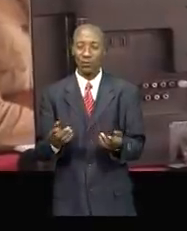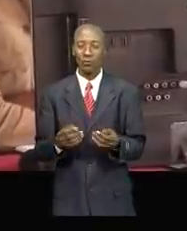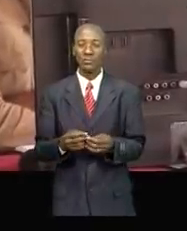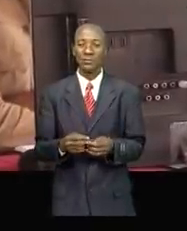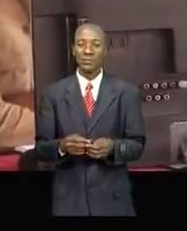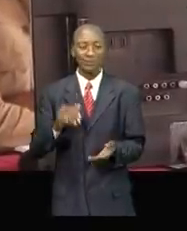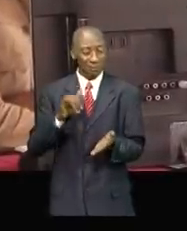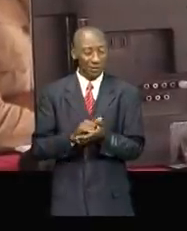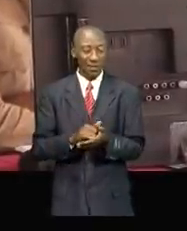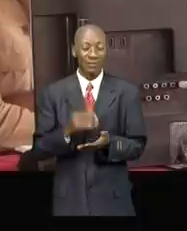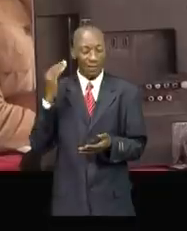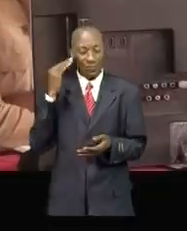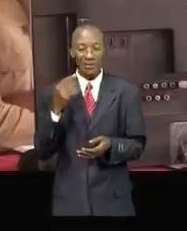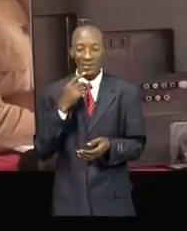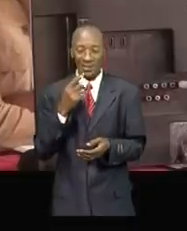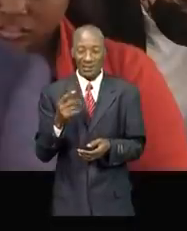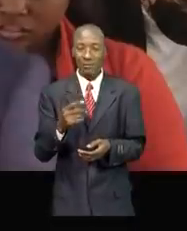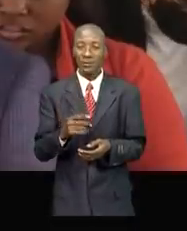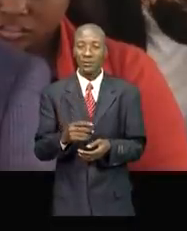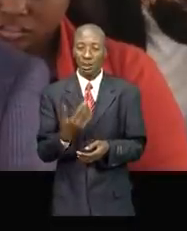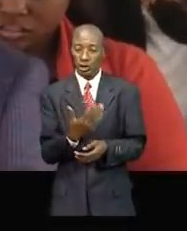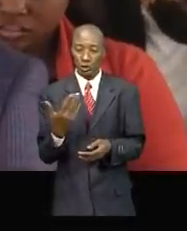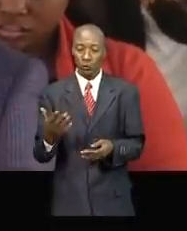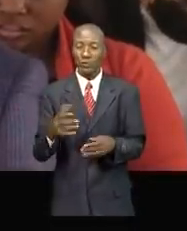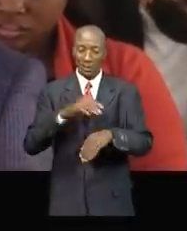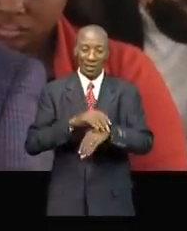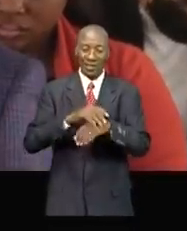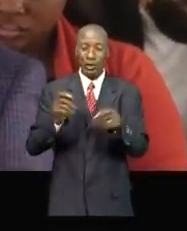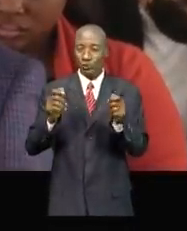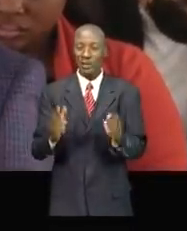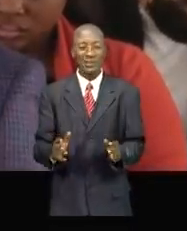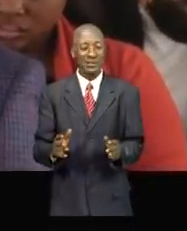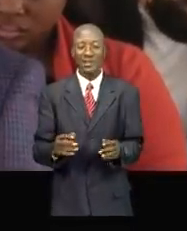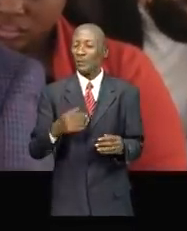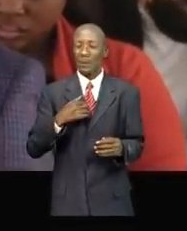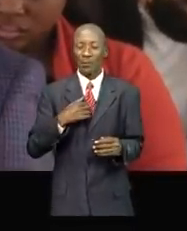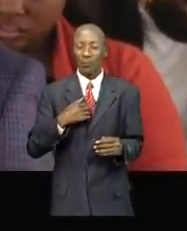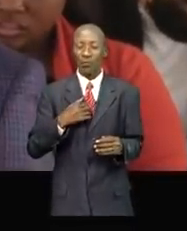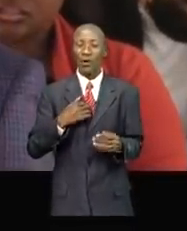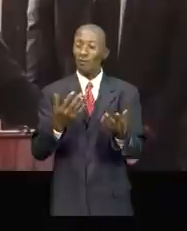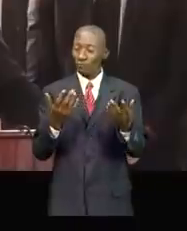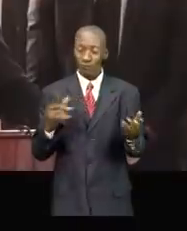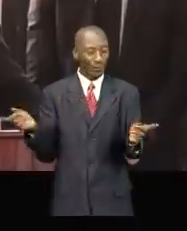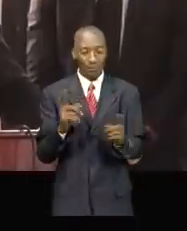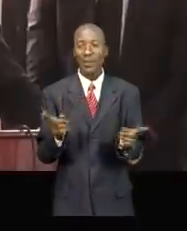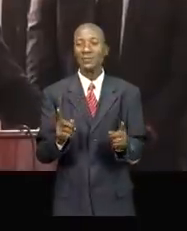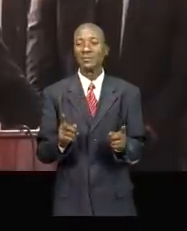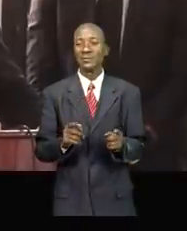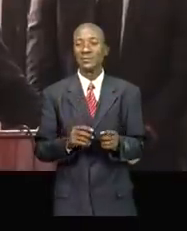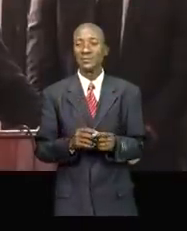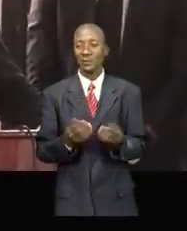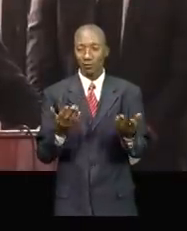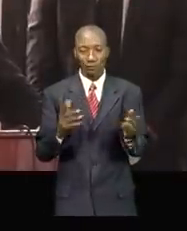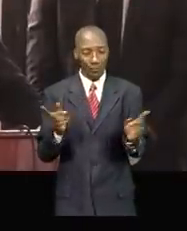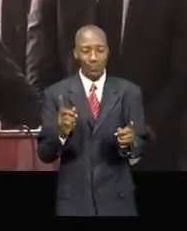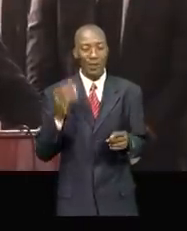ferai de mon mieux pour que ces choses-là ne se reproduisent plus ou se réduisent davantage. Patrick Muyaya Katemwe a